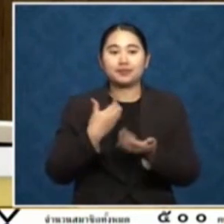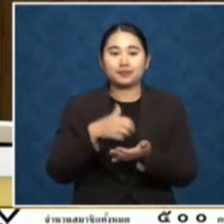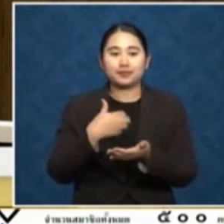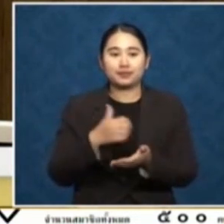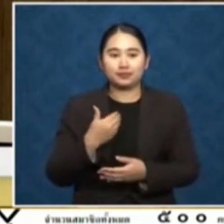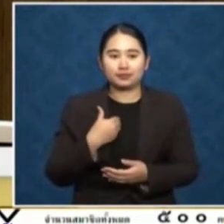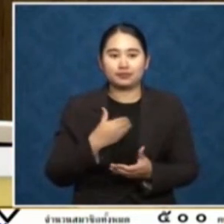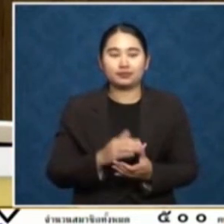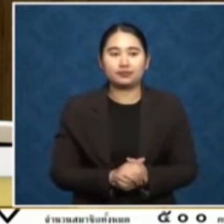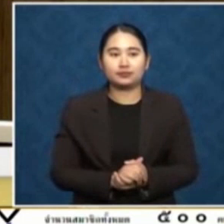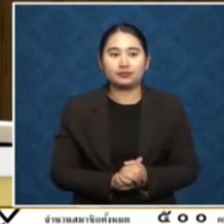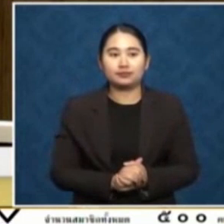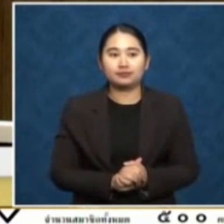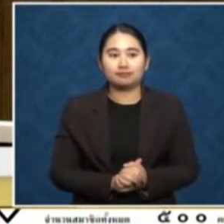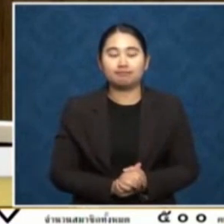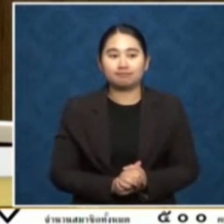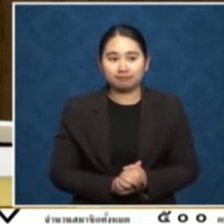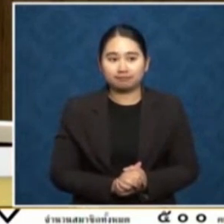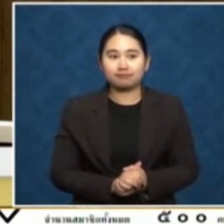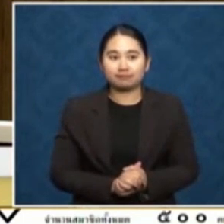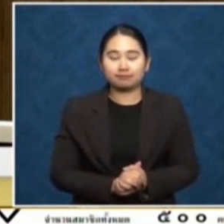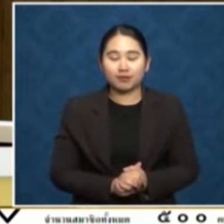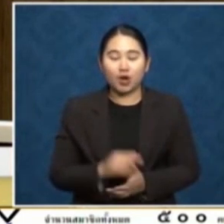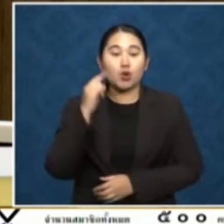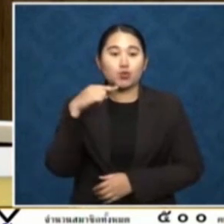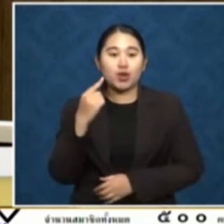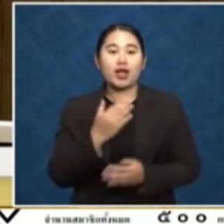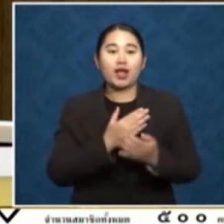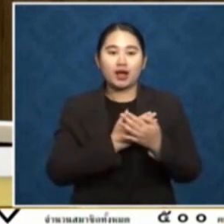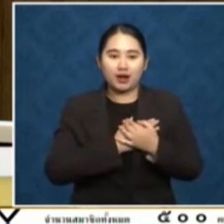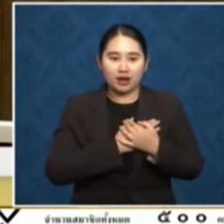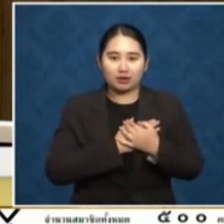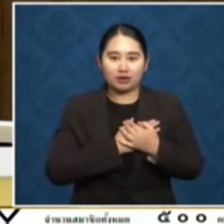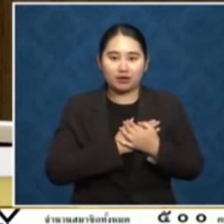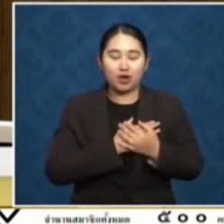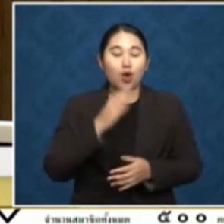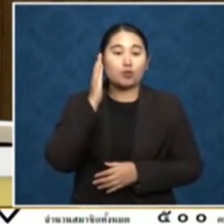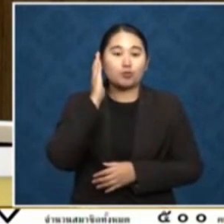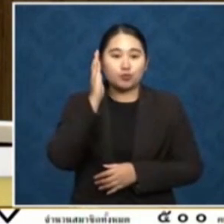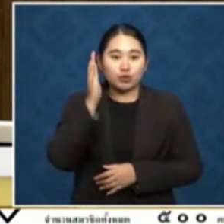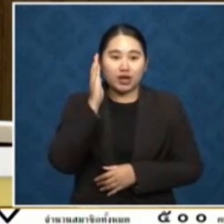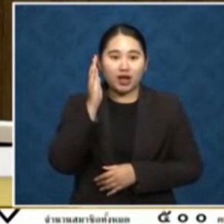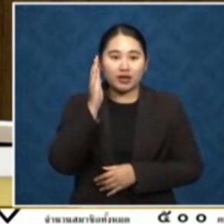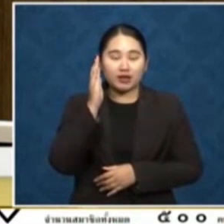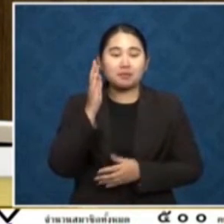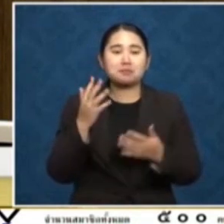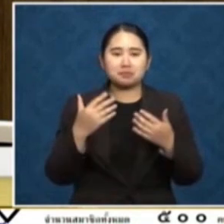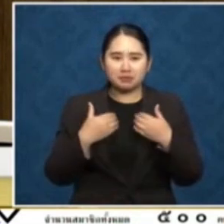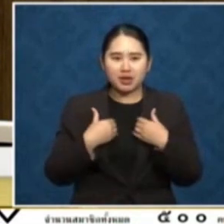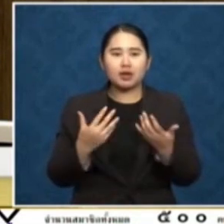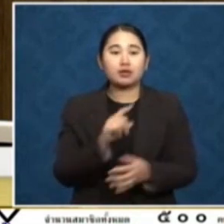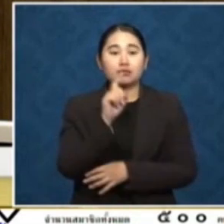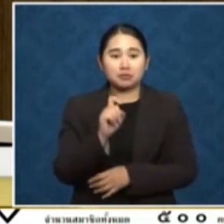องนี้เรามีผู้หญิงที่รักผู้ชายข้ามเพศมีจริงๆหรอมี